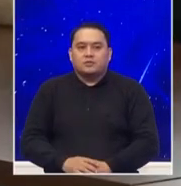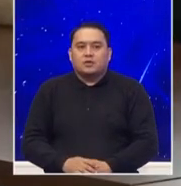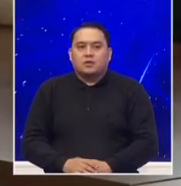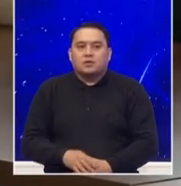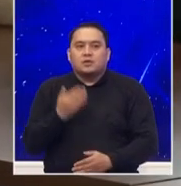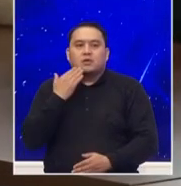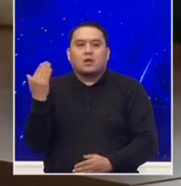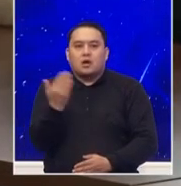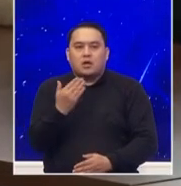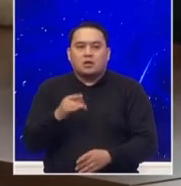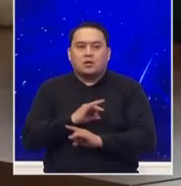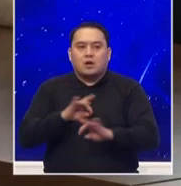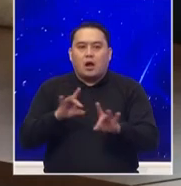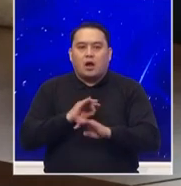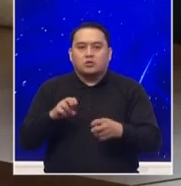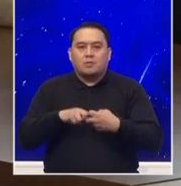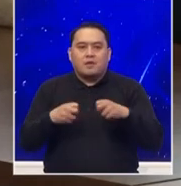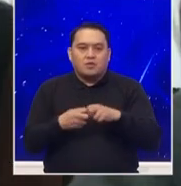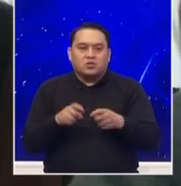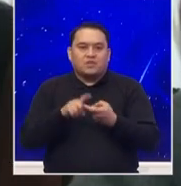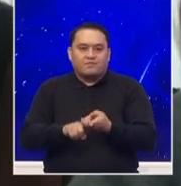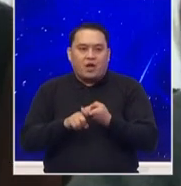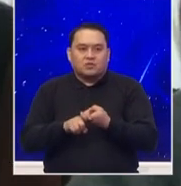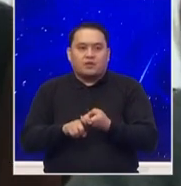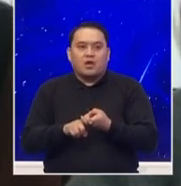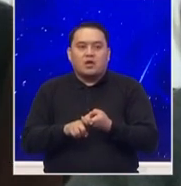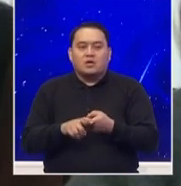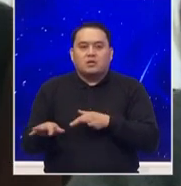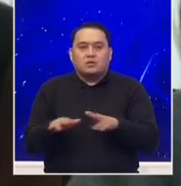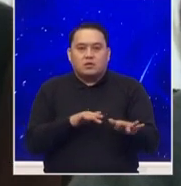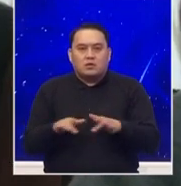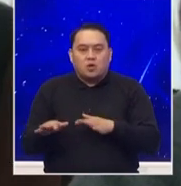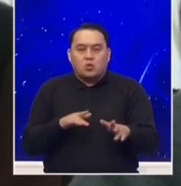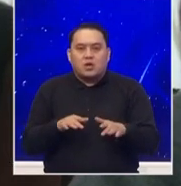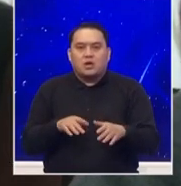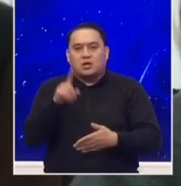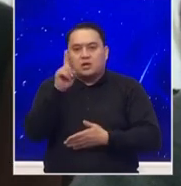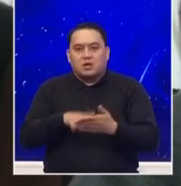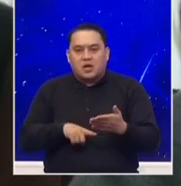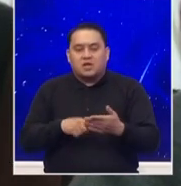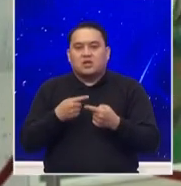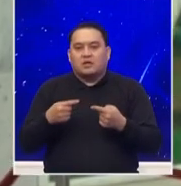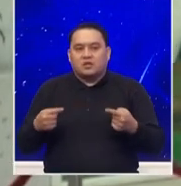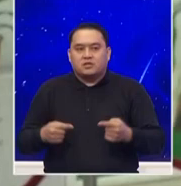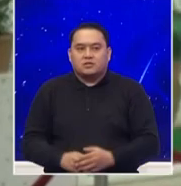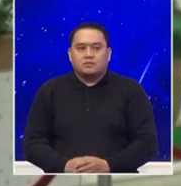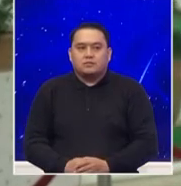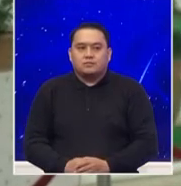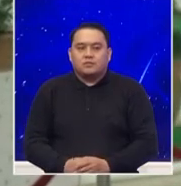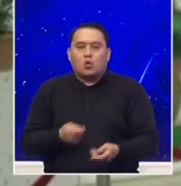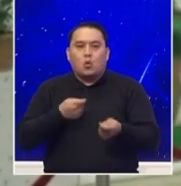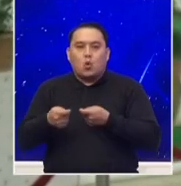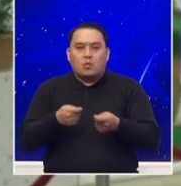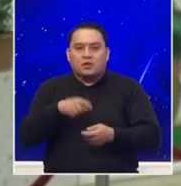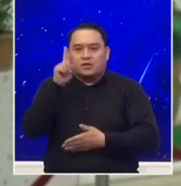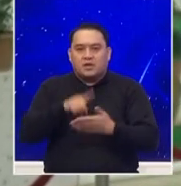своем докладе он отметил, что конфликты в этой сфере связаны в основном с деятельностью деструктивных религиозных течений. Управление по